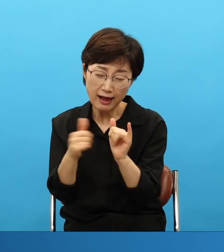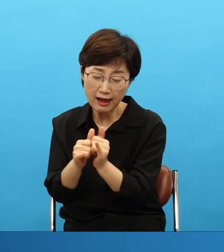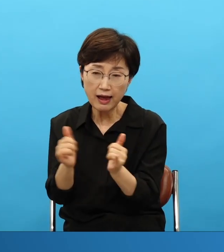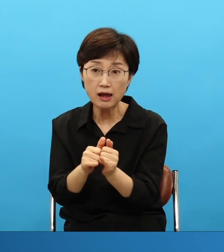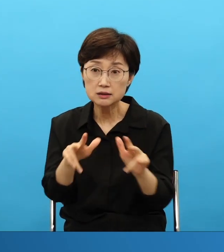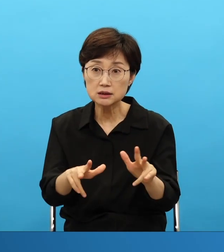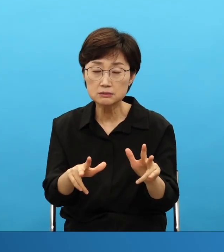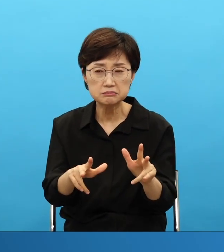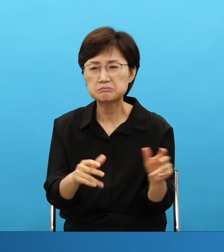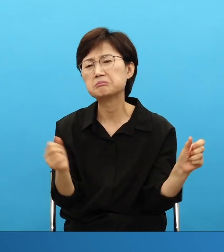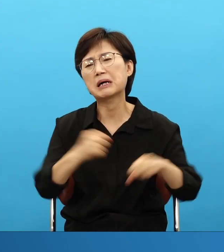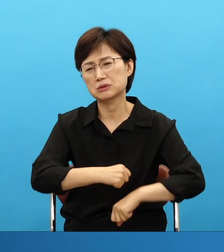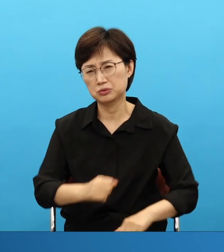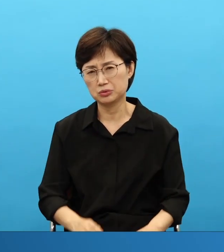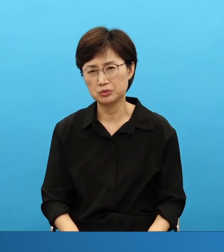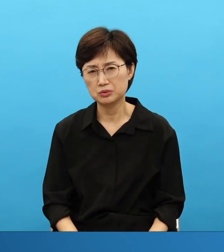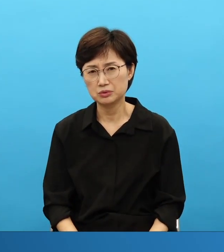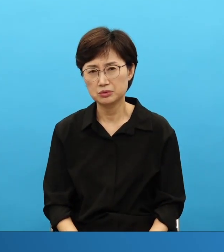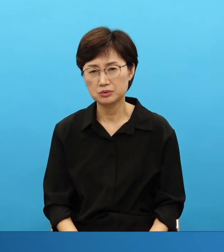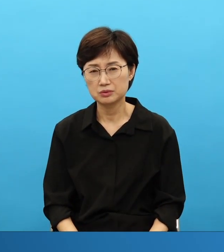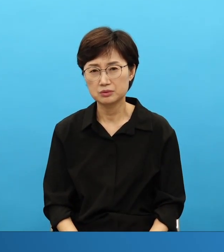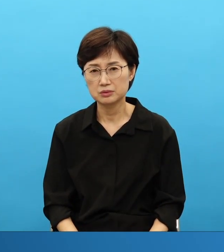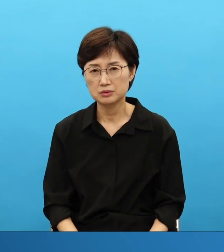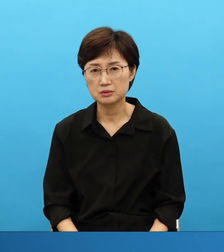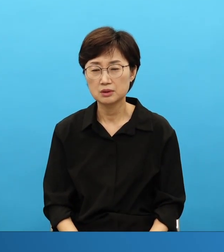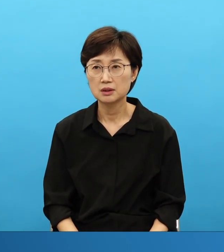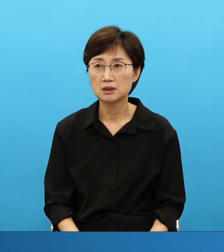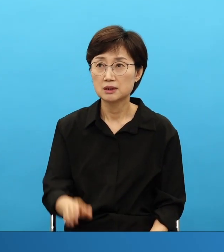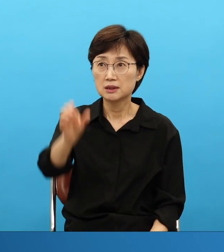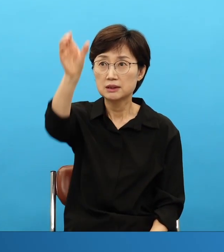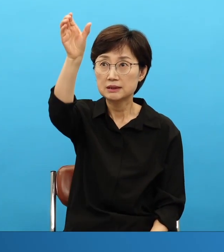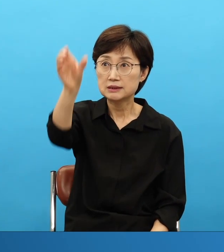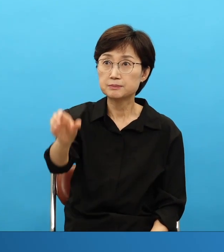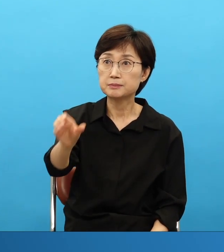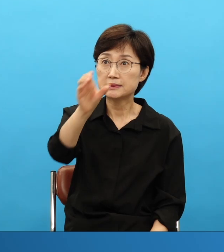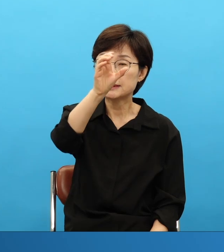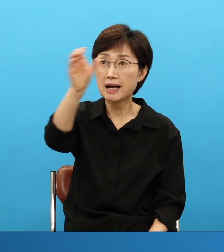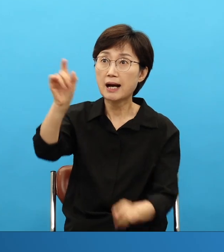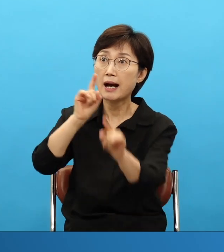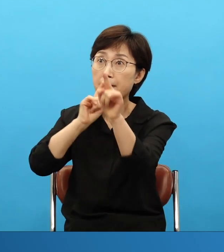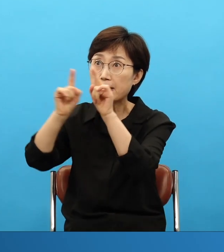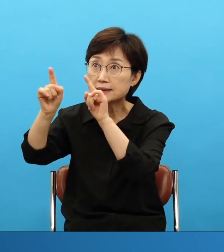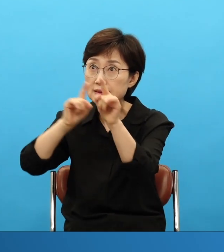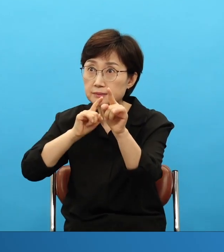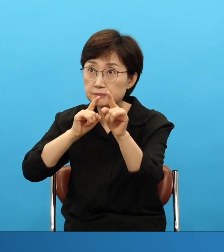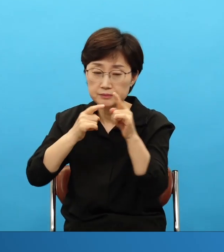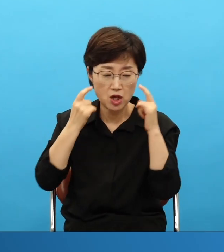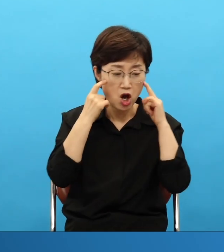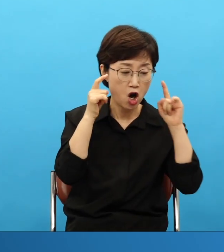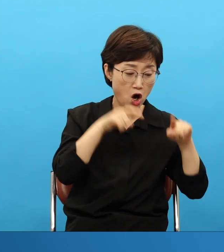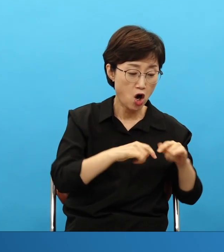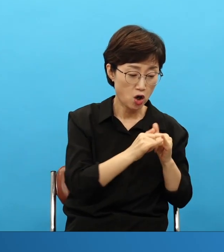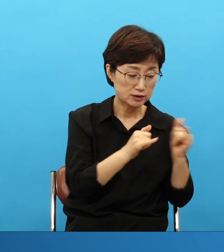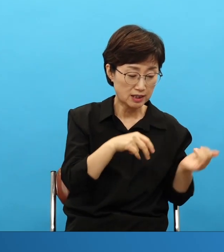전쟁 십자가의 도가 멸망받을 자에게는 미련하게 보일